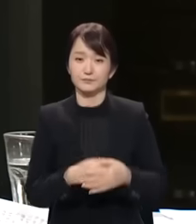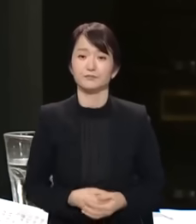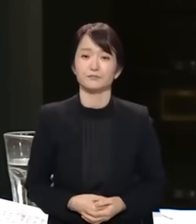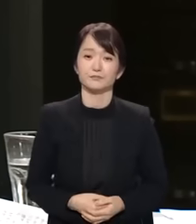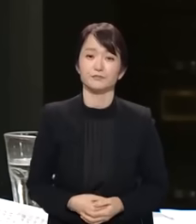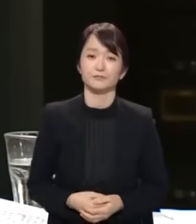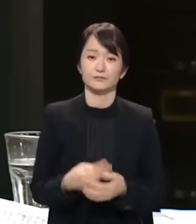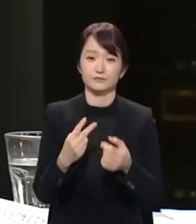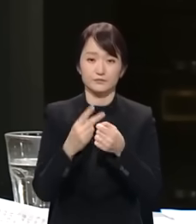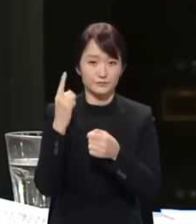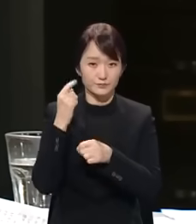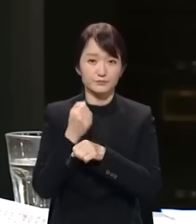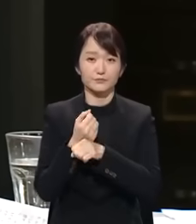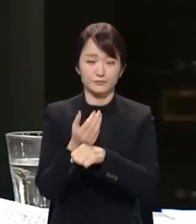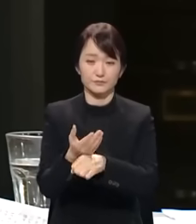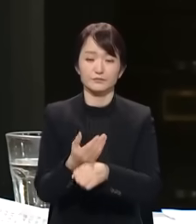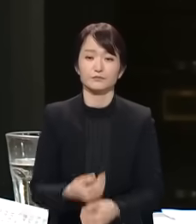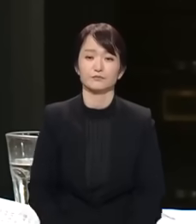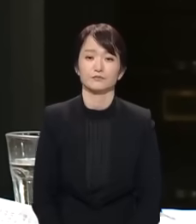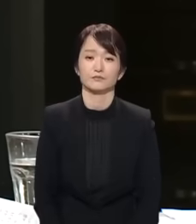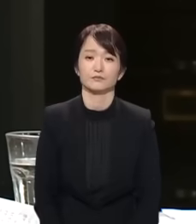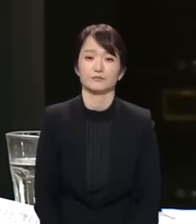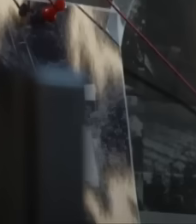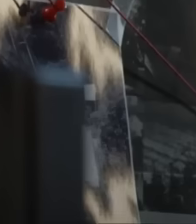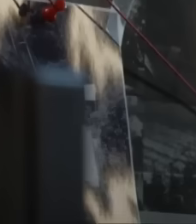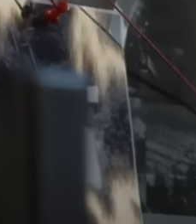사건 정리하고요. 두 번째 사건 이어가죠.